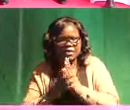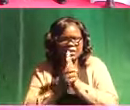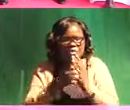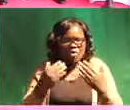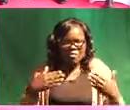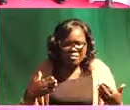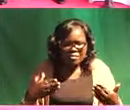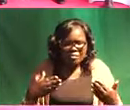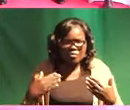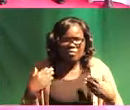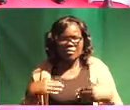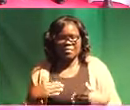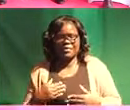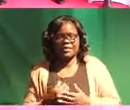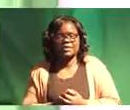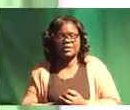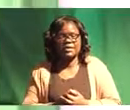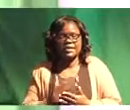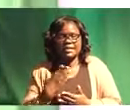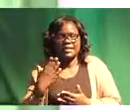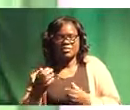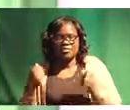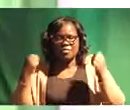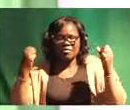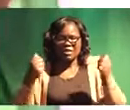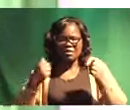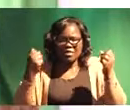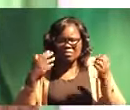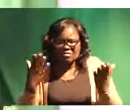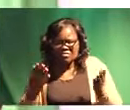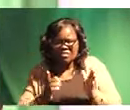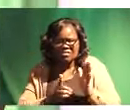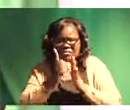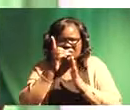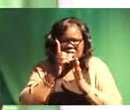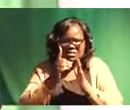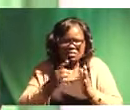wananchi? Mambo ya maandamano ama mambo ya maendeleo?